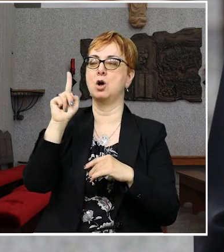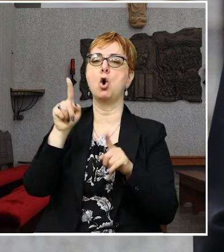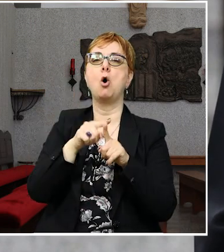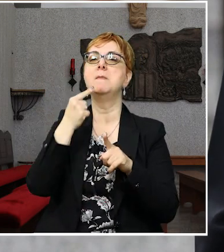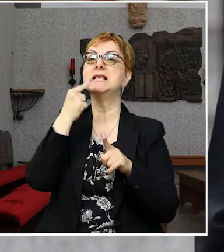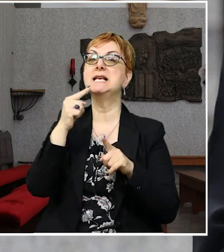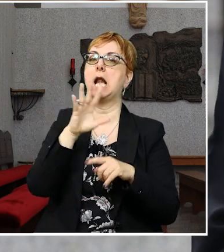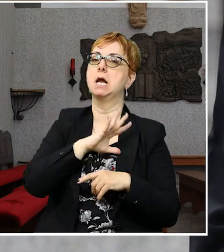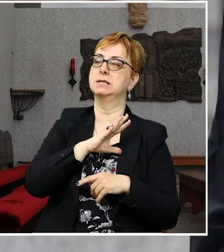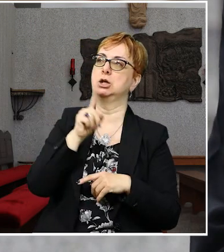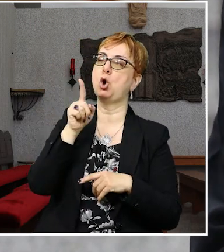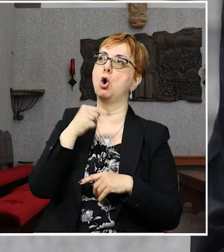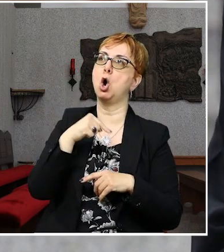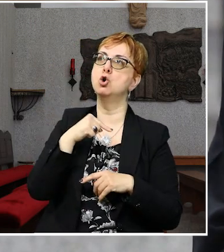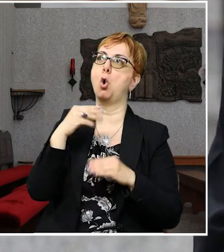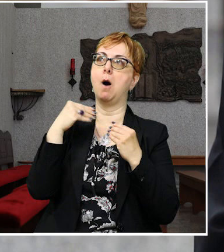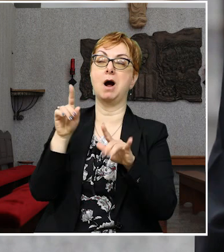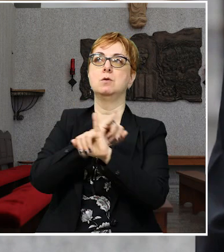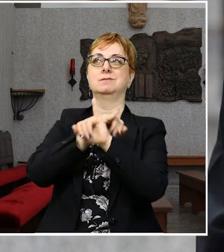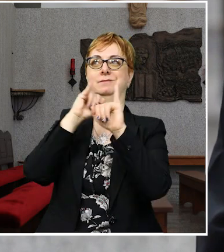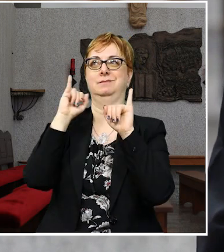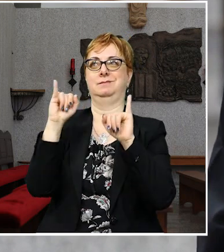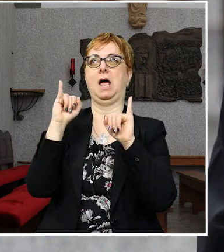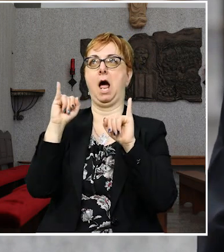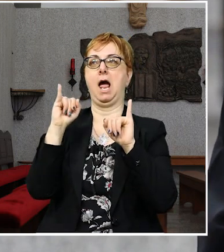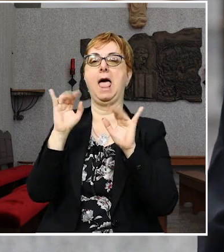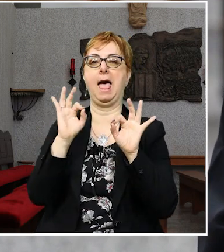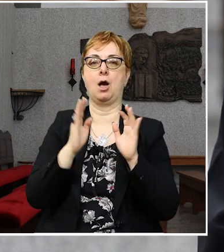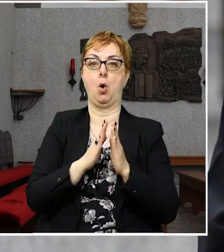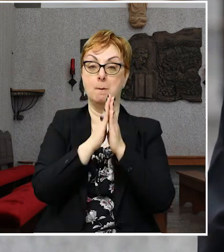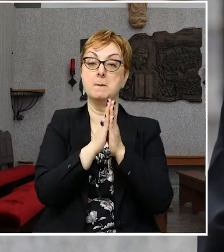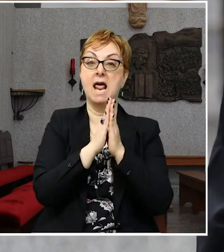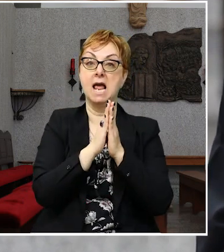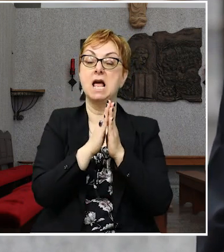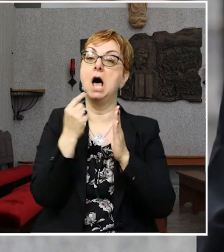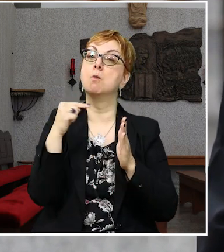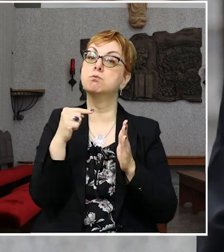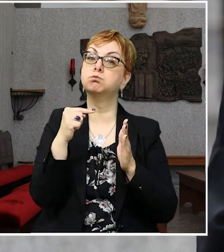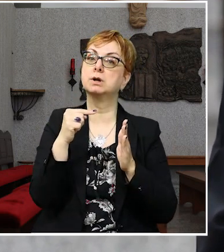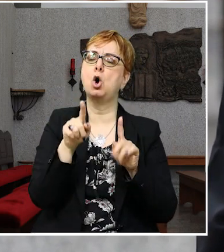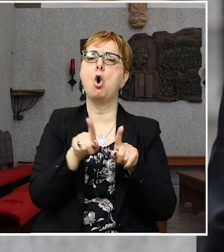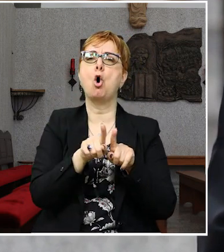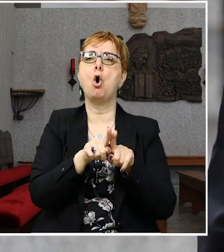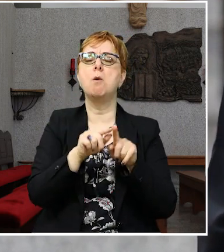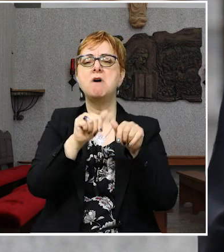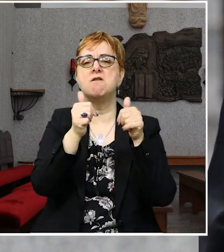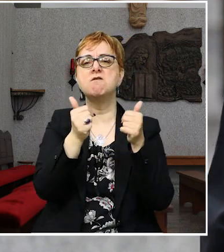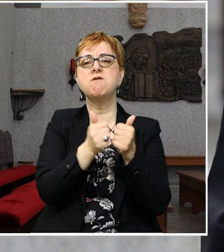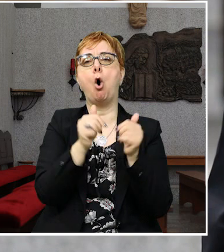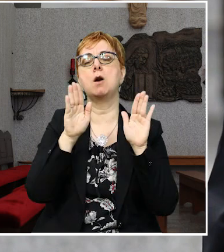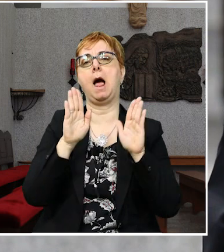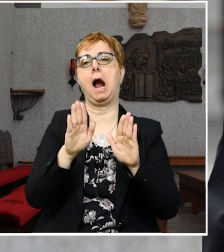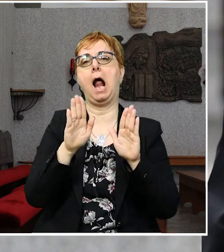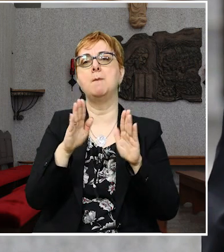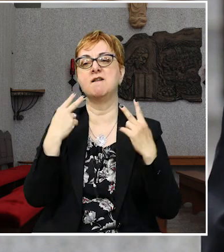dire: Signore, non ci abbandonare mai. Ecco, la preghiera non è un calmante per